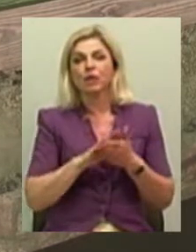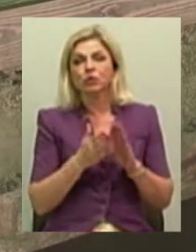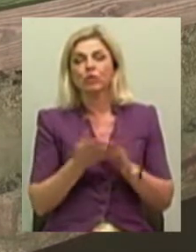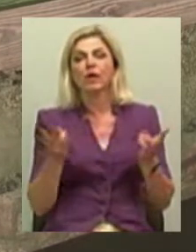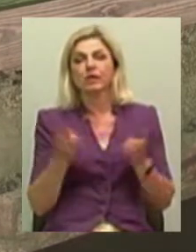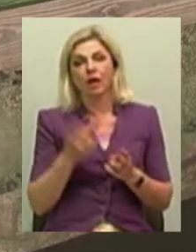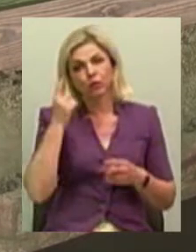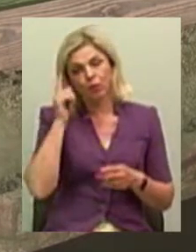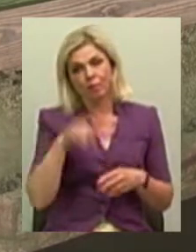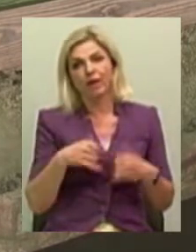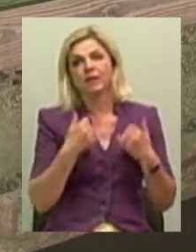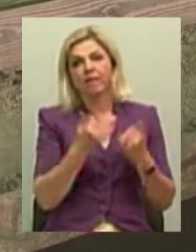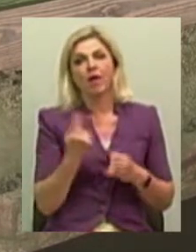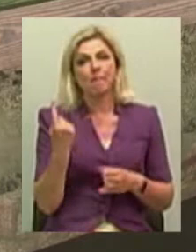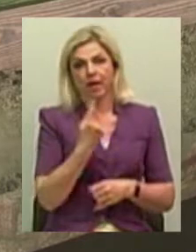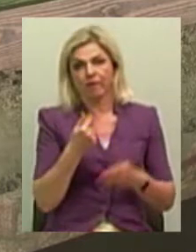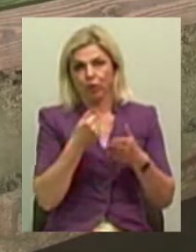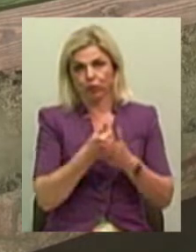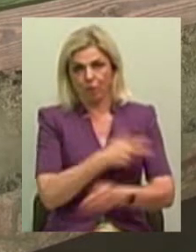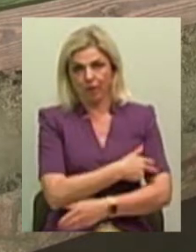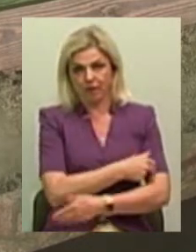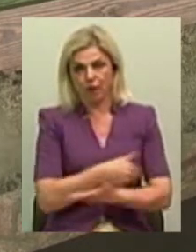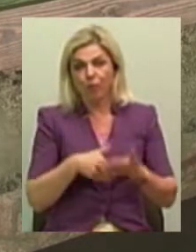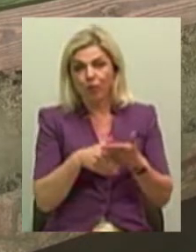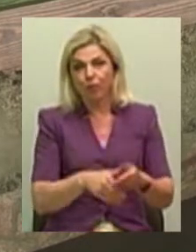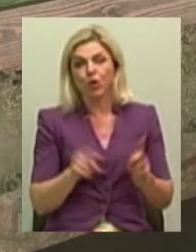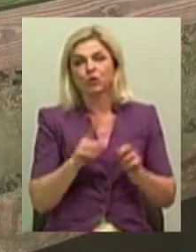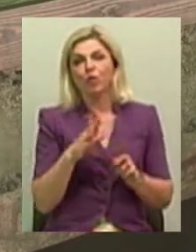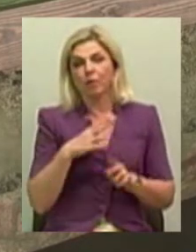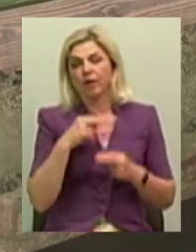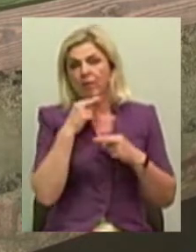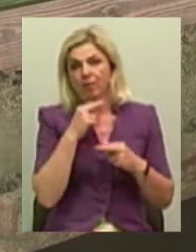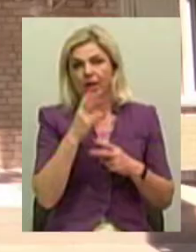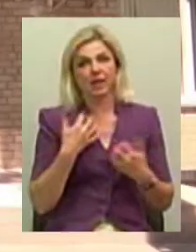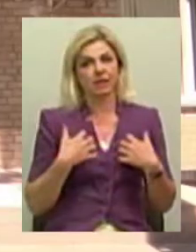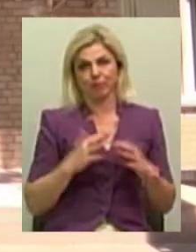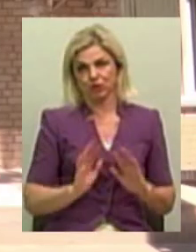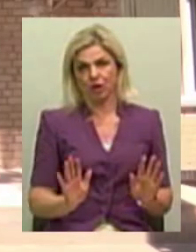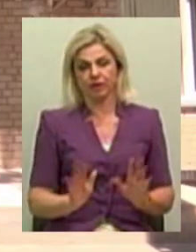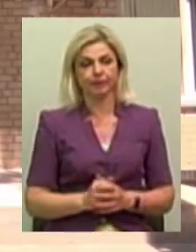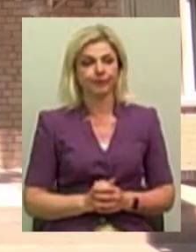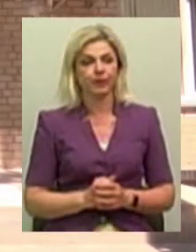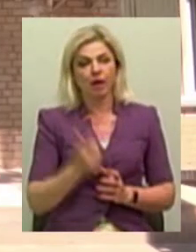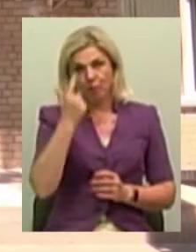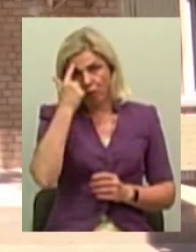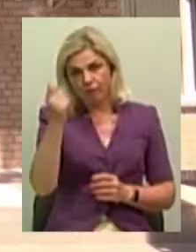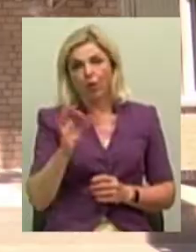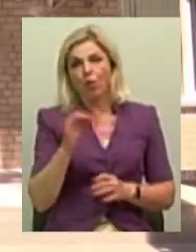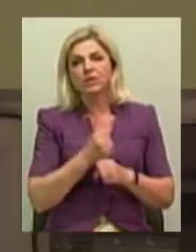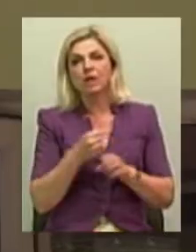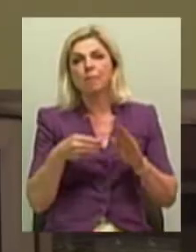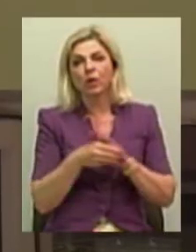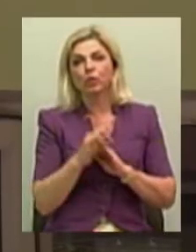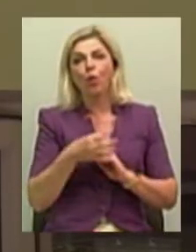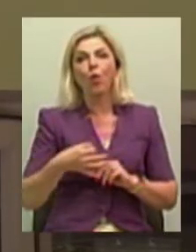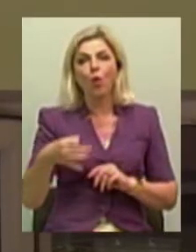необхідно вміти надавати першу домедичну допомогу, щоб були обачні та не поспішали. Надійшло повідомлення про замінування і